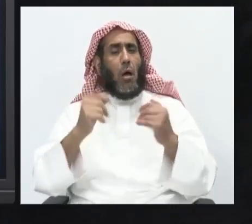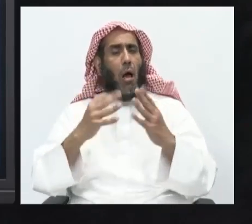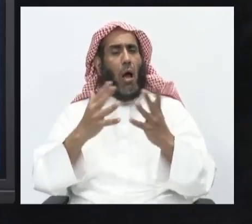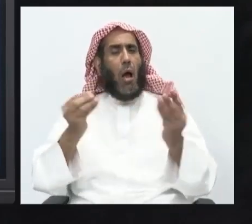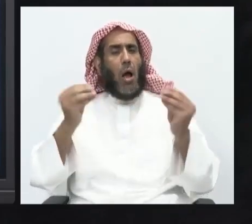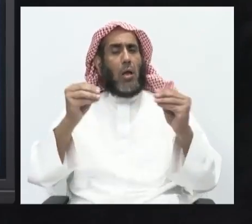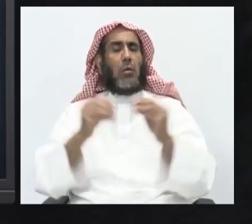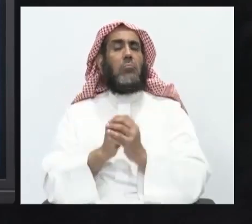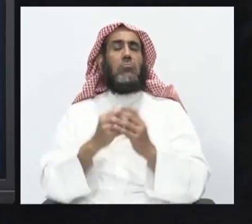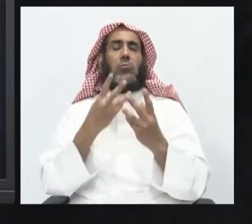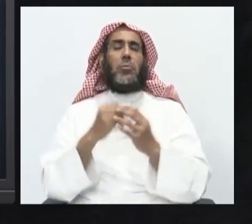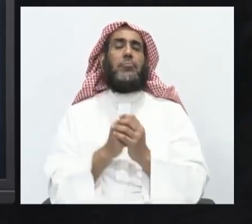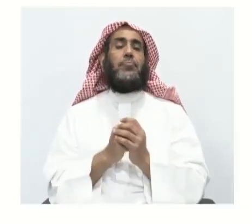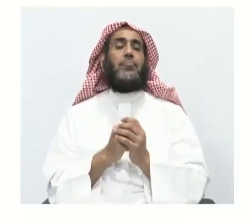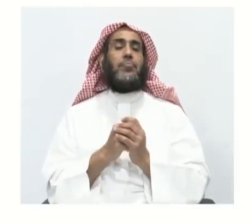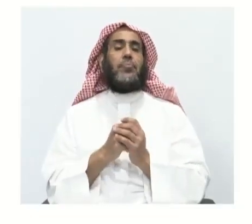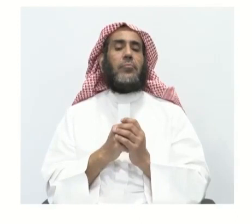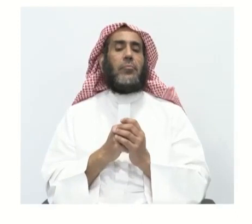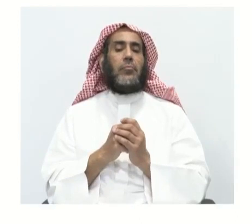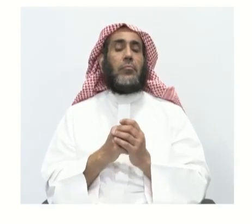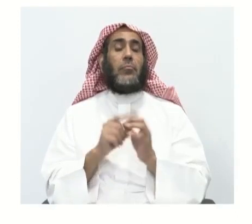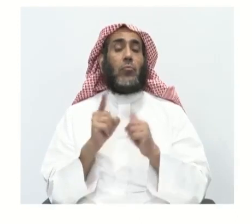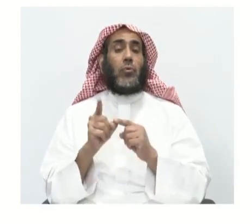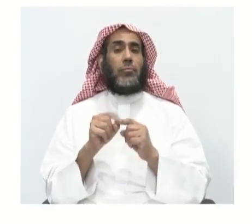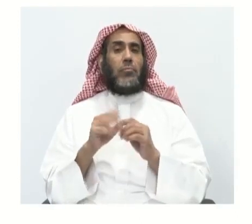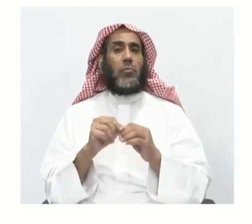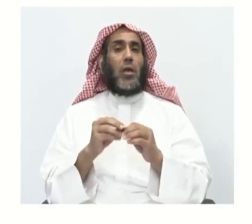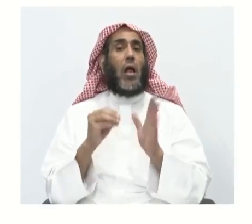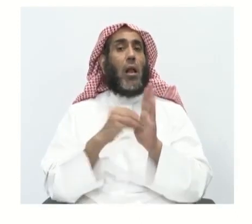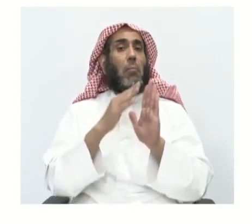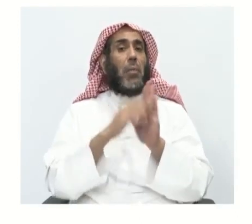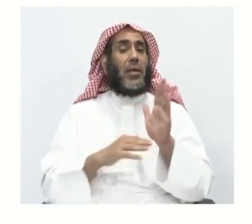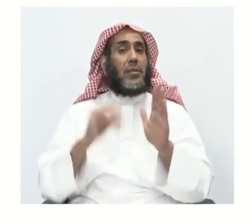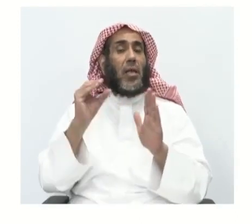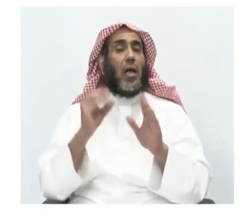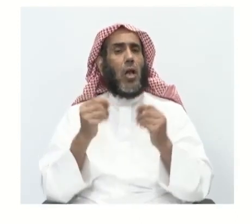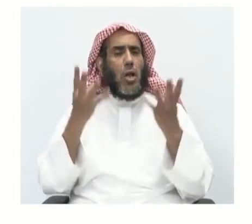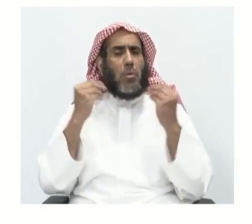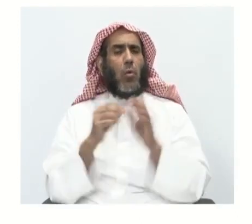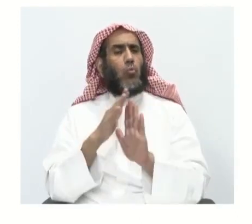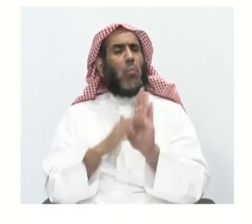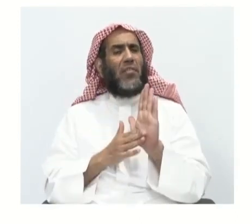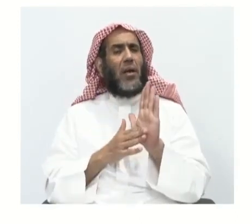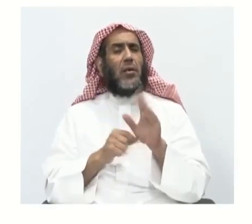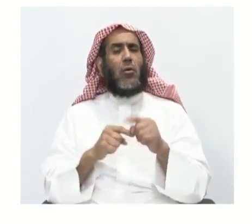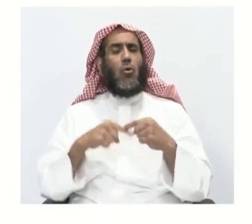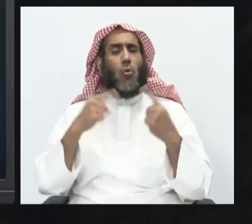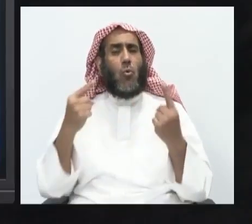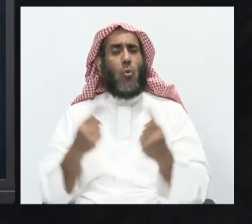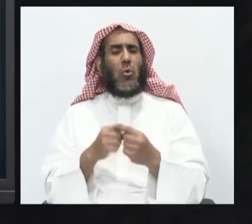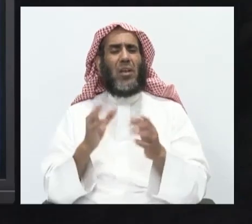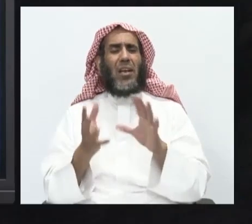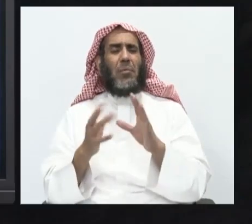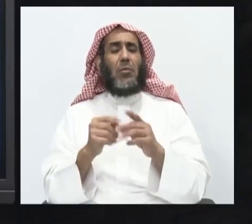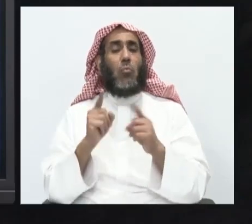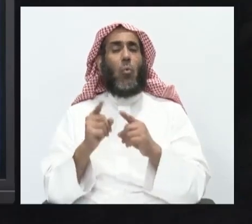تتقن اكثر جميل هنا الماده العلميه سنذكر الماده العلميه وكل وهو تقريبا